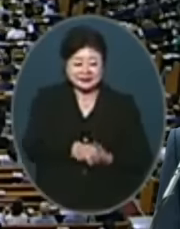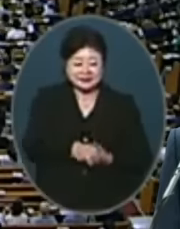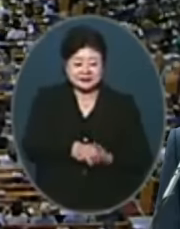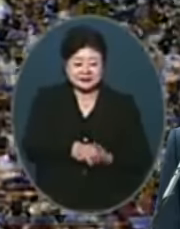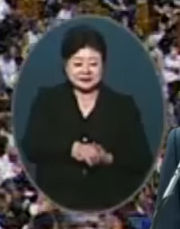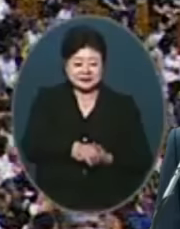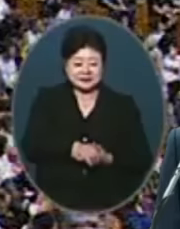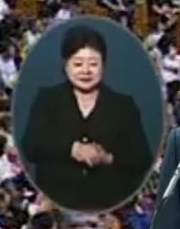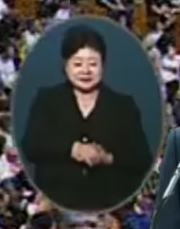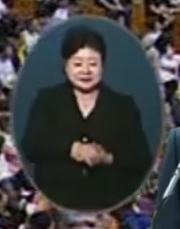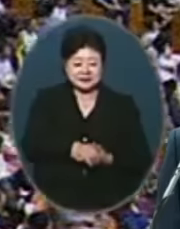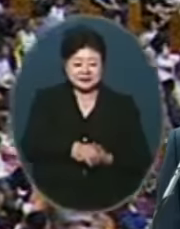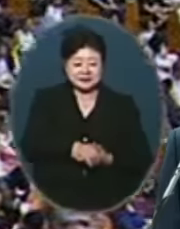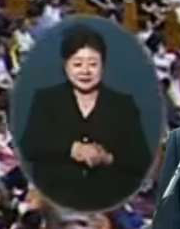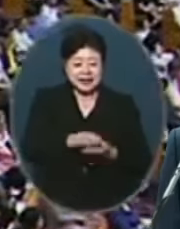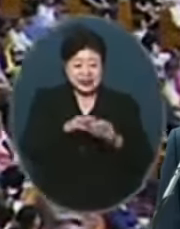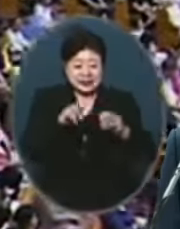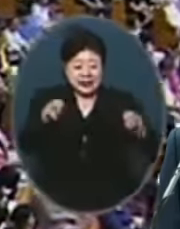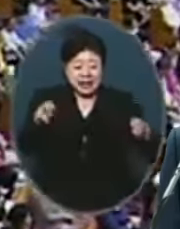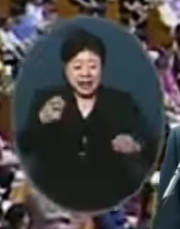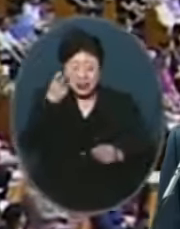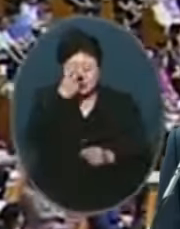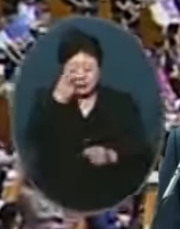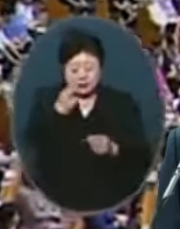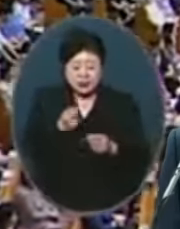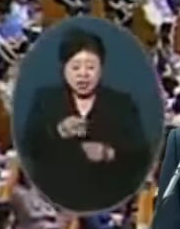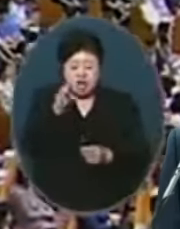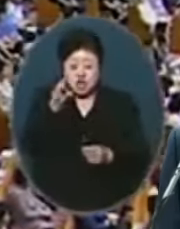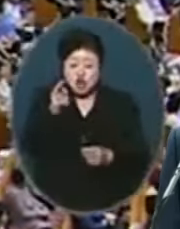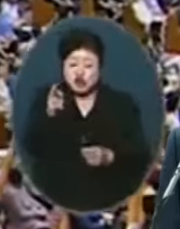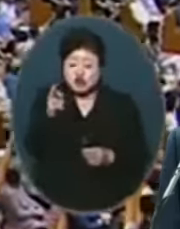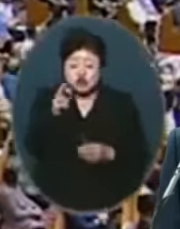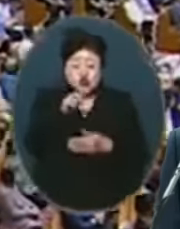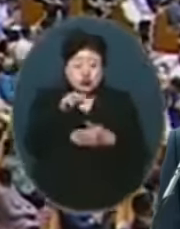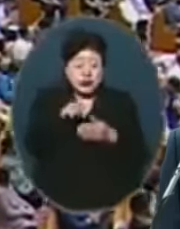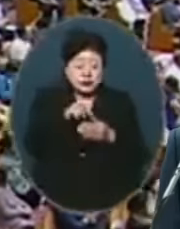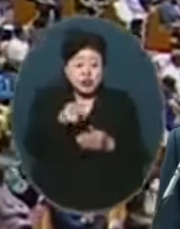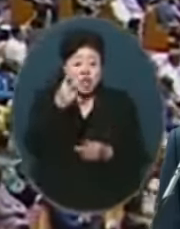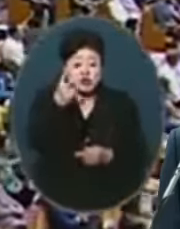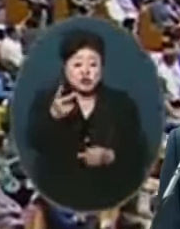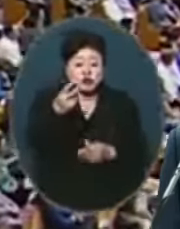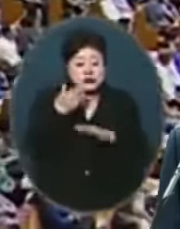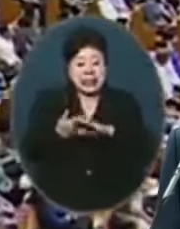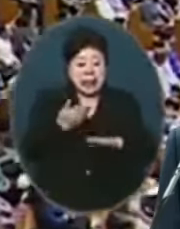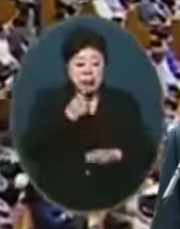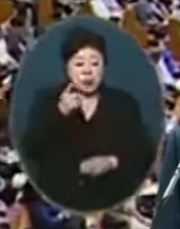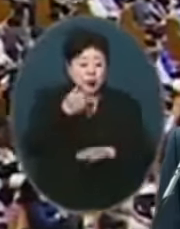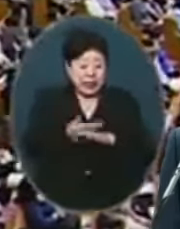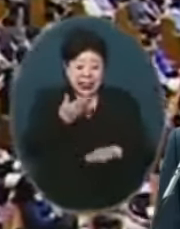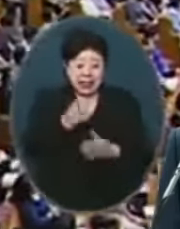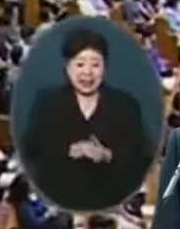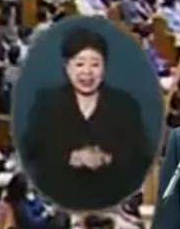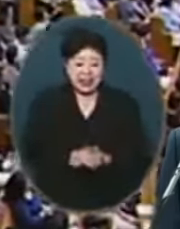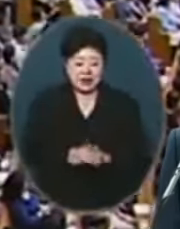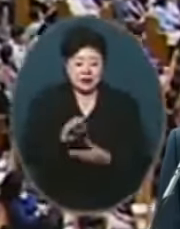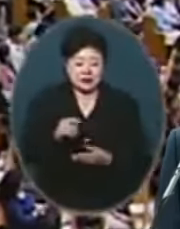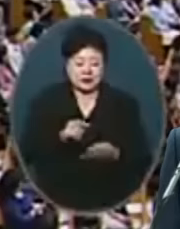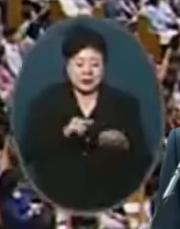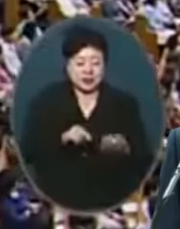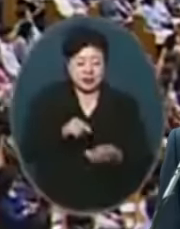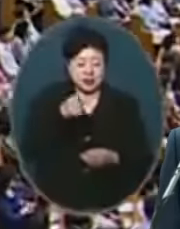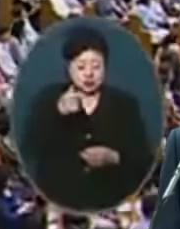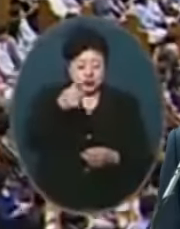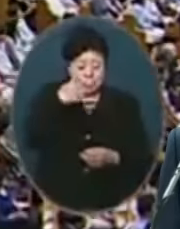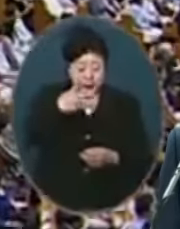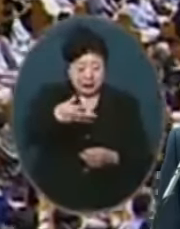그 땅을 정탐한 12명 중에 2명은 달랐습니다. 민수기 14장